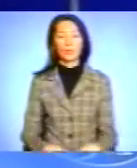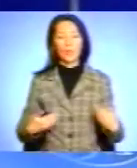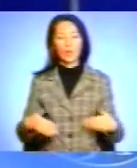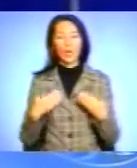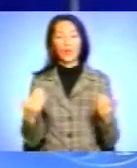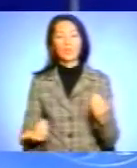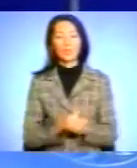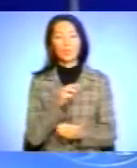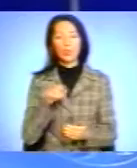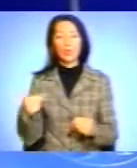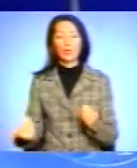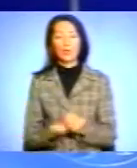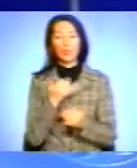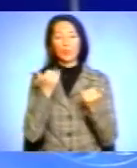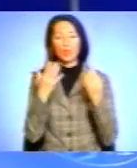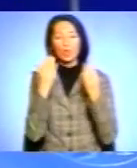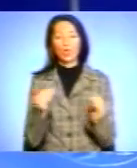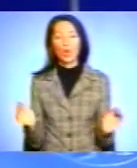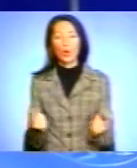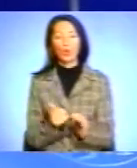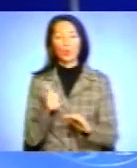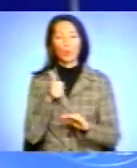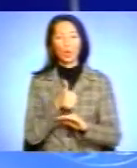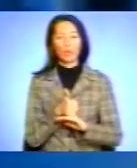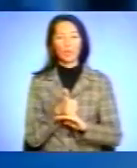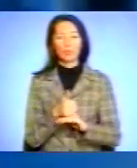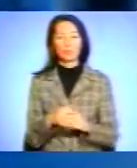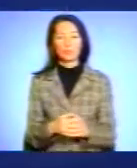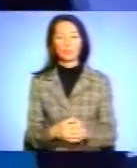Вітаю Вісті ТТВ з новинами сьогоднішнього дня. Коротко про головне.